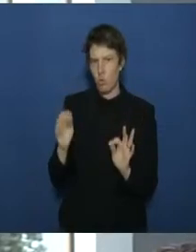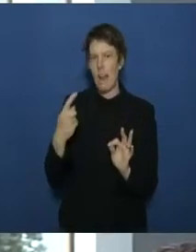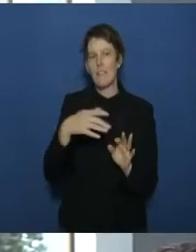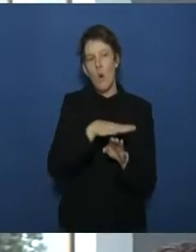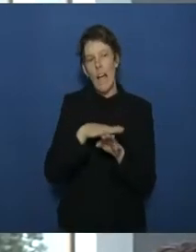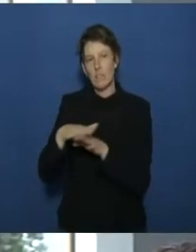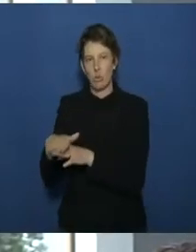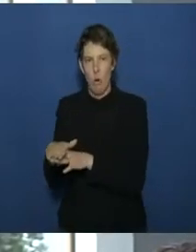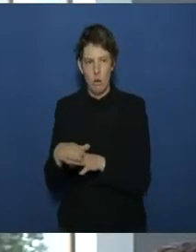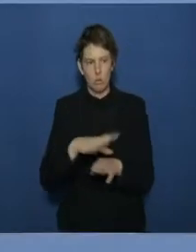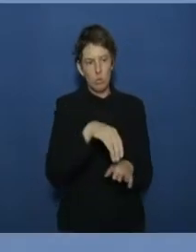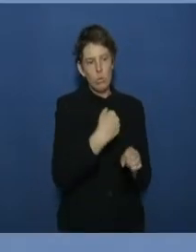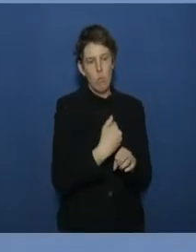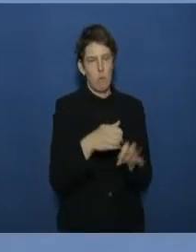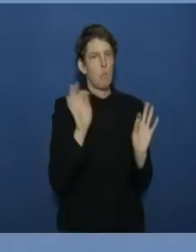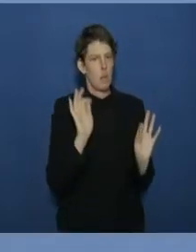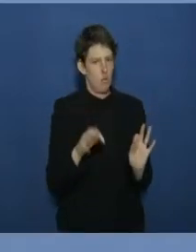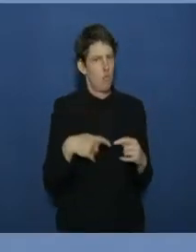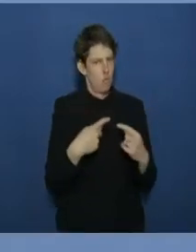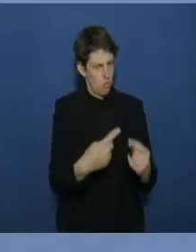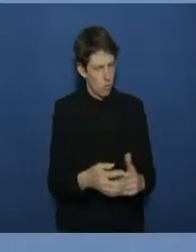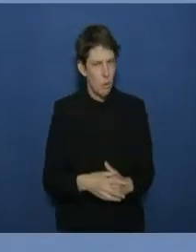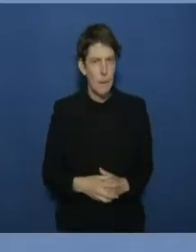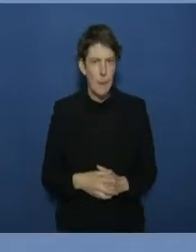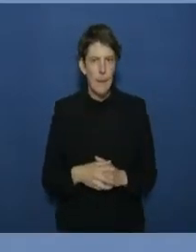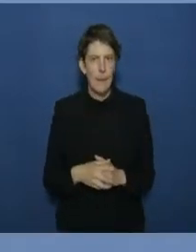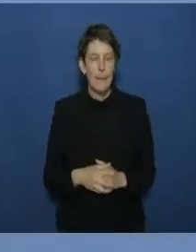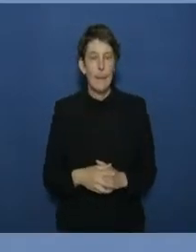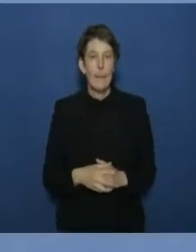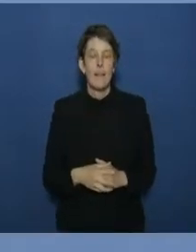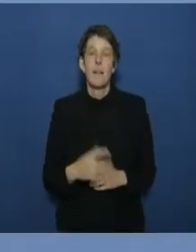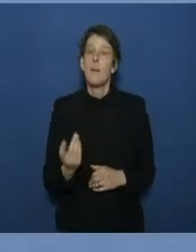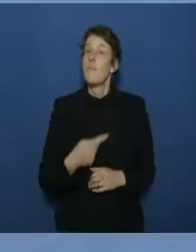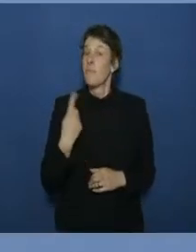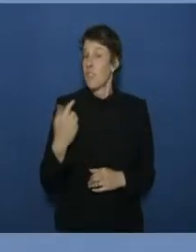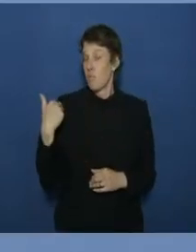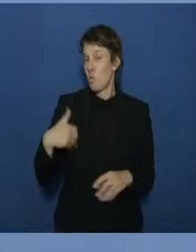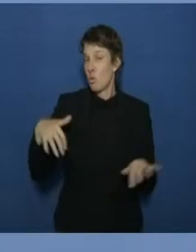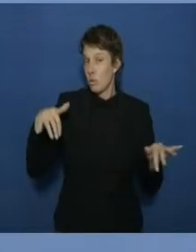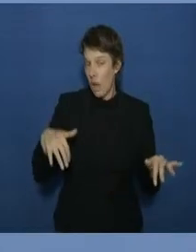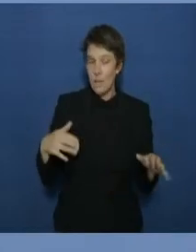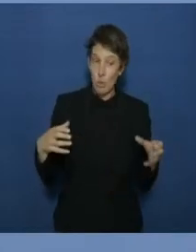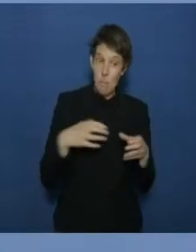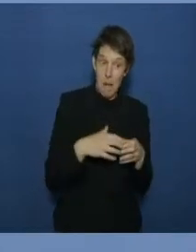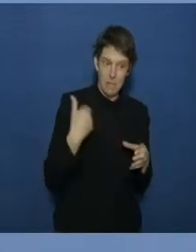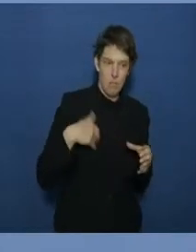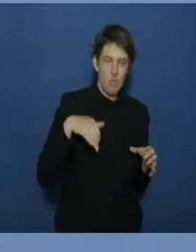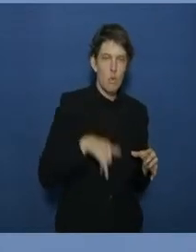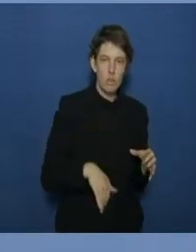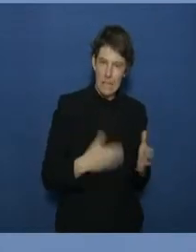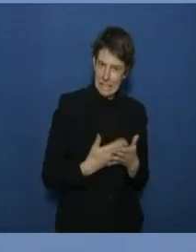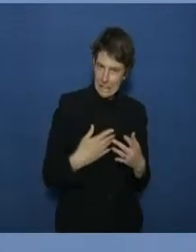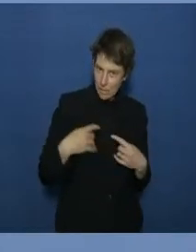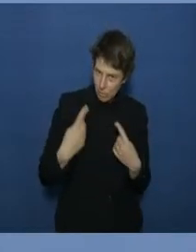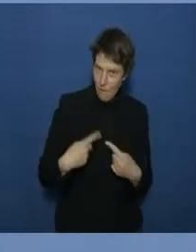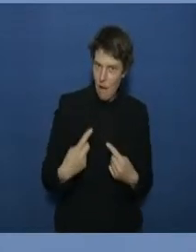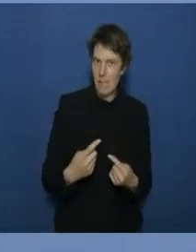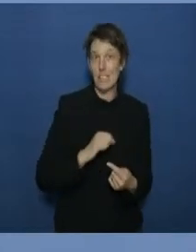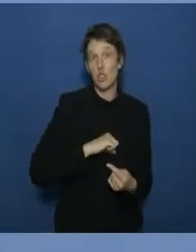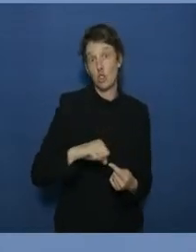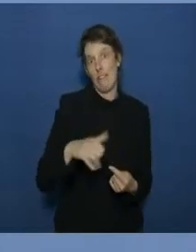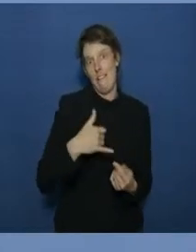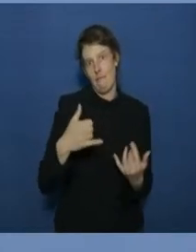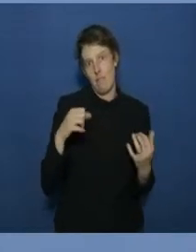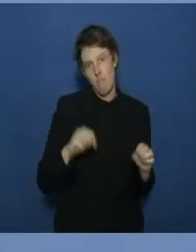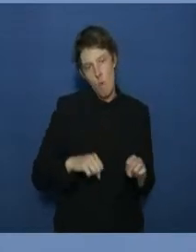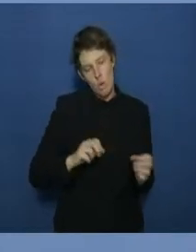Ressorts und wir bemühen uns alle gemeinsam, dieses Verfahren so schnell wie